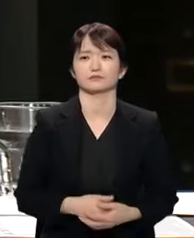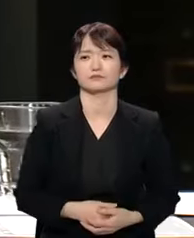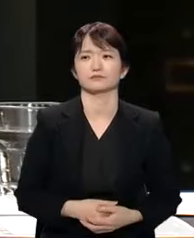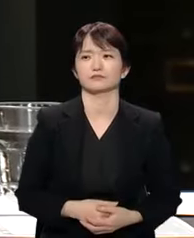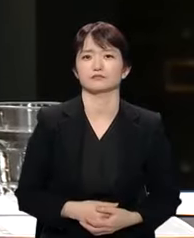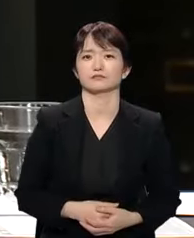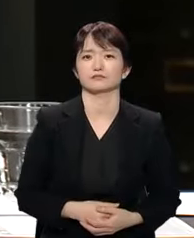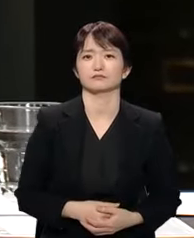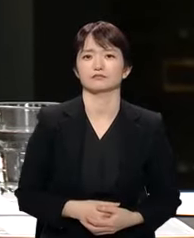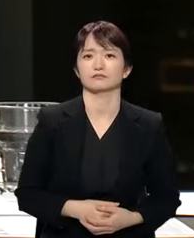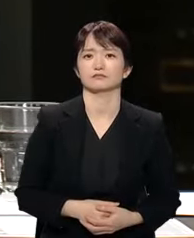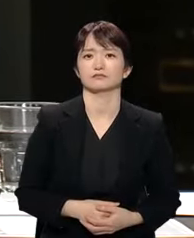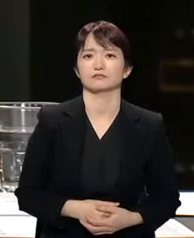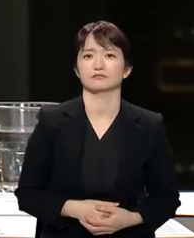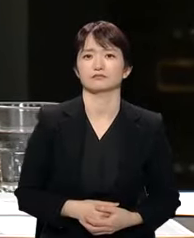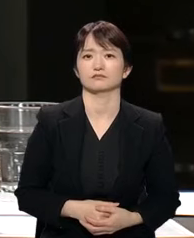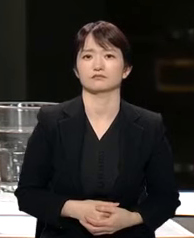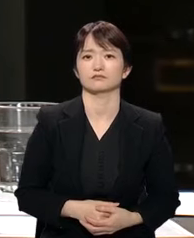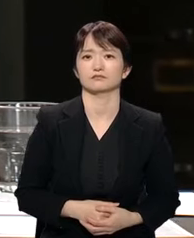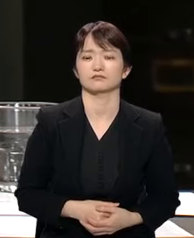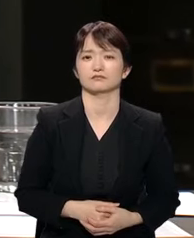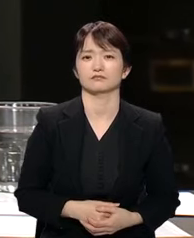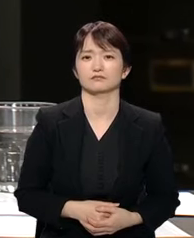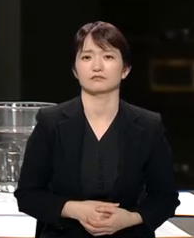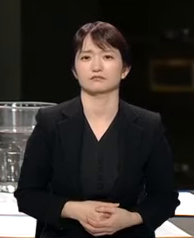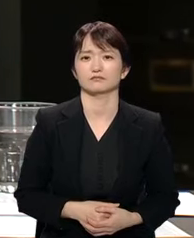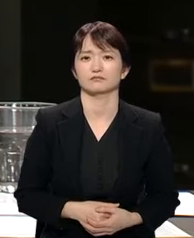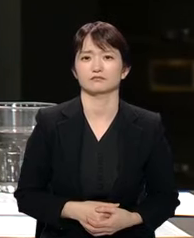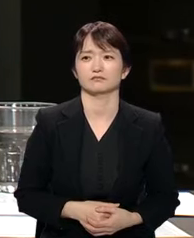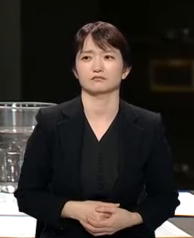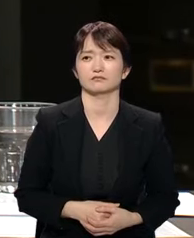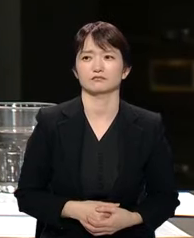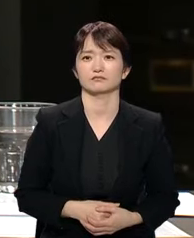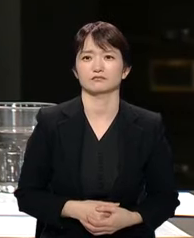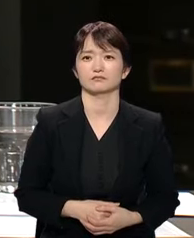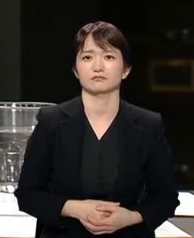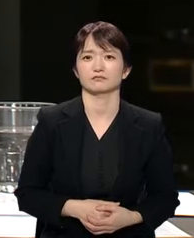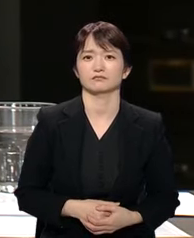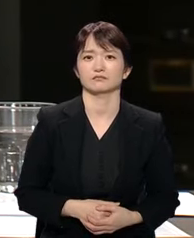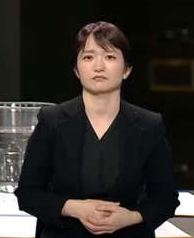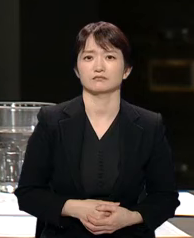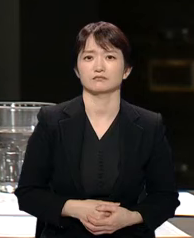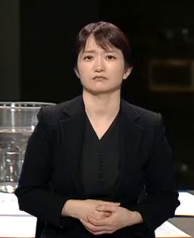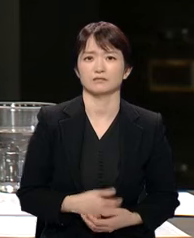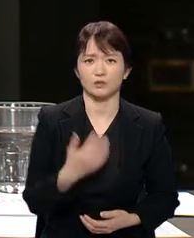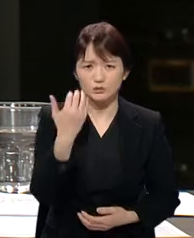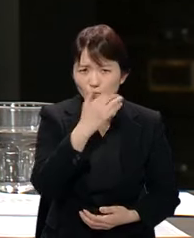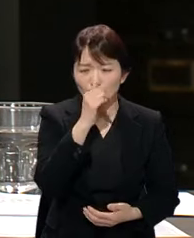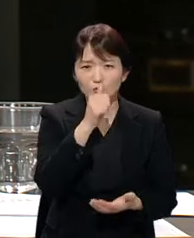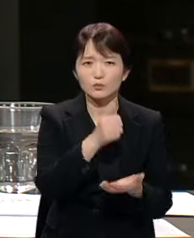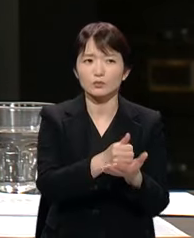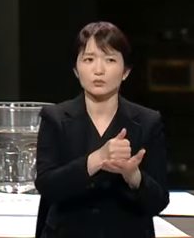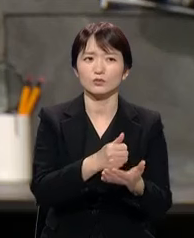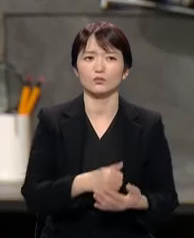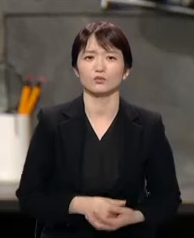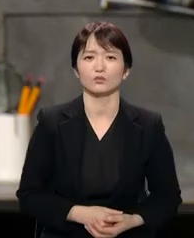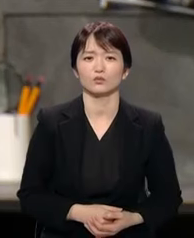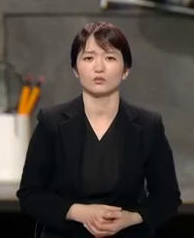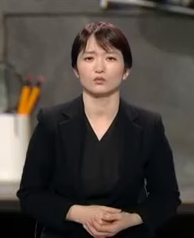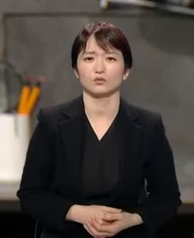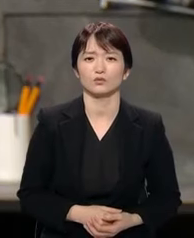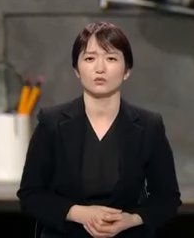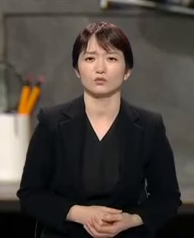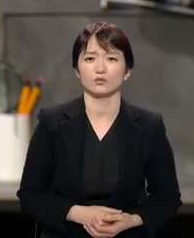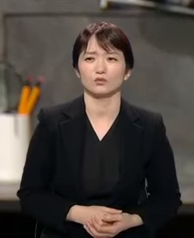아 이거는 좀 그렇죠. 교사 예. 성범죄. 자 그렇지만 이